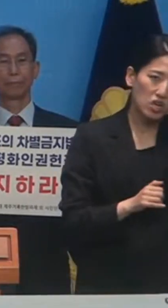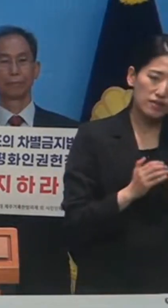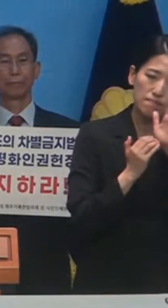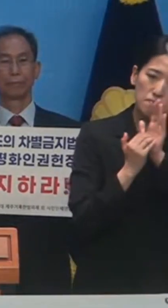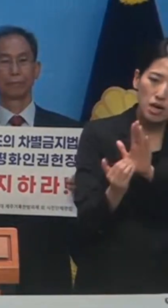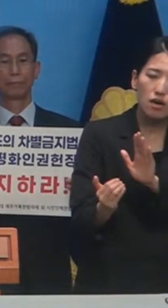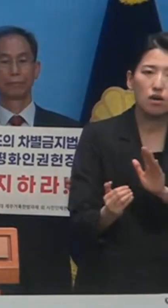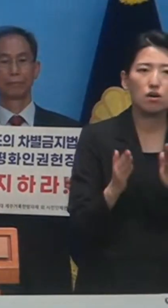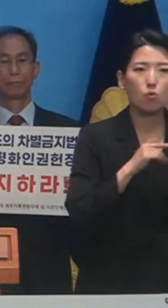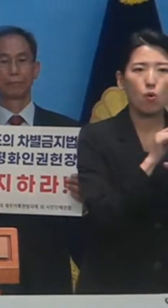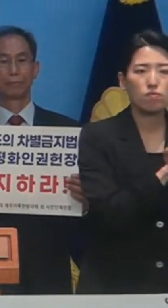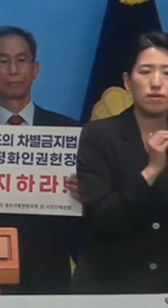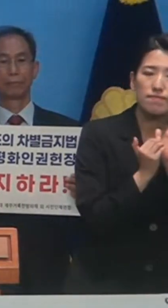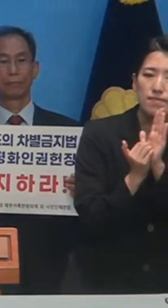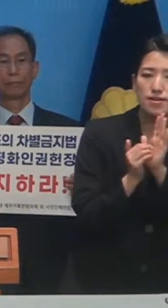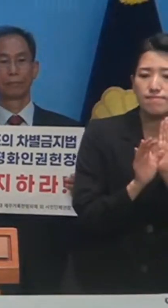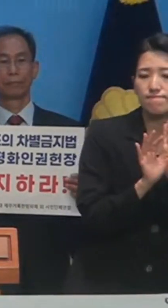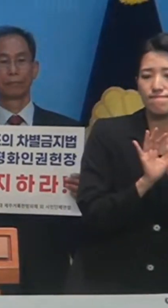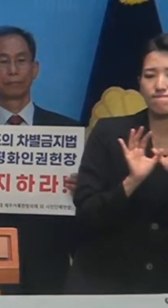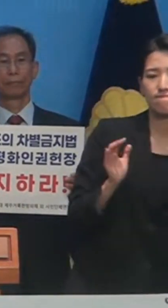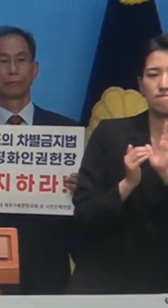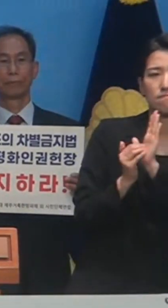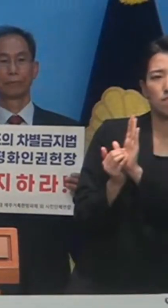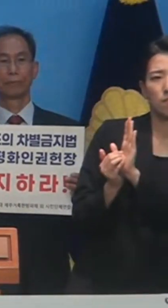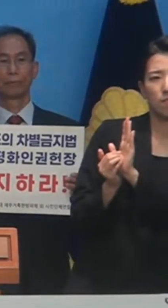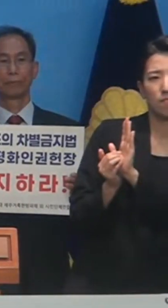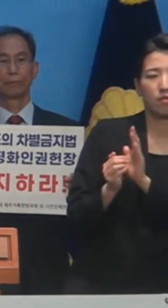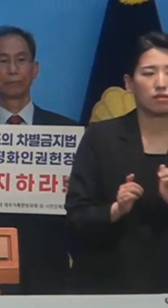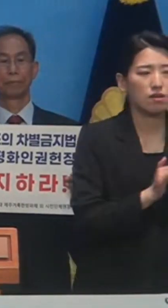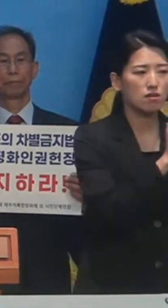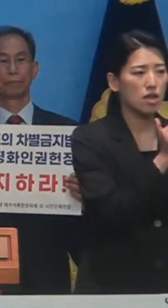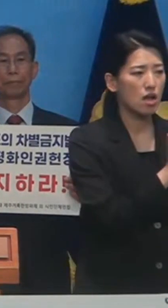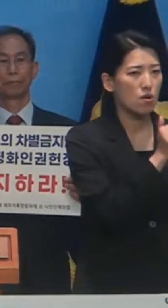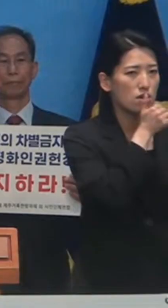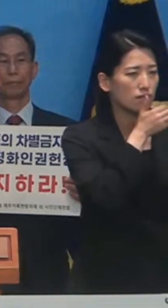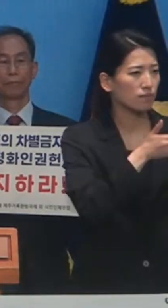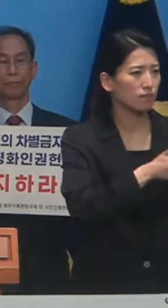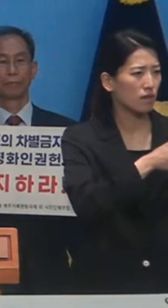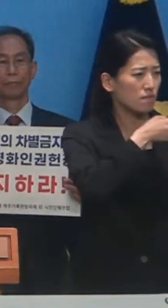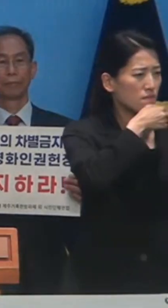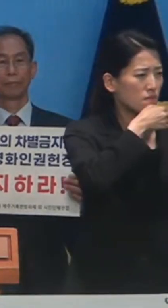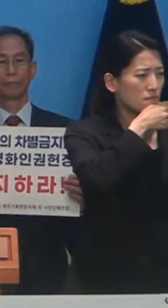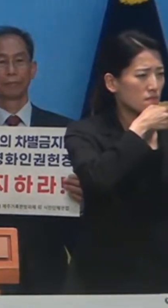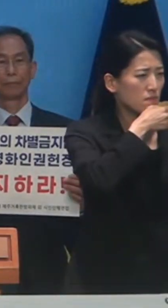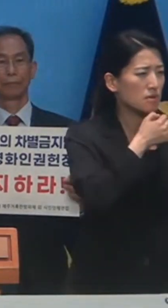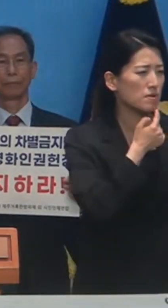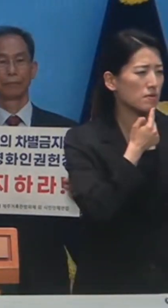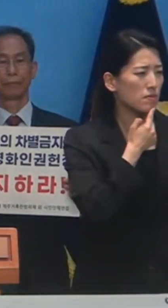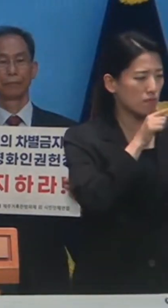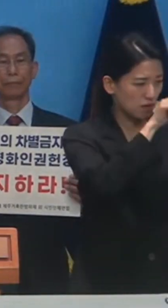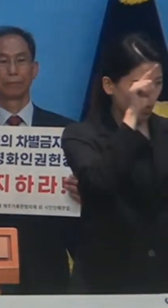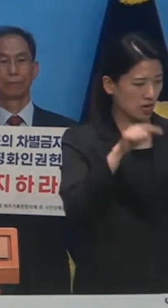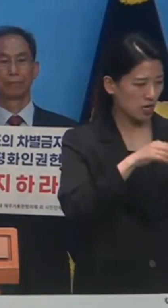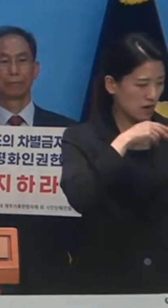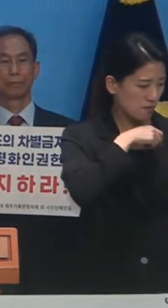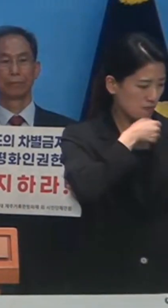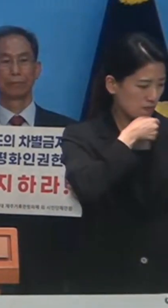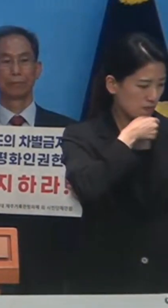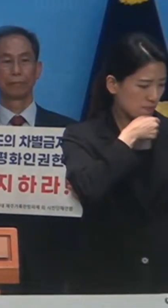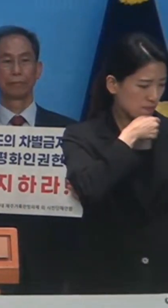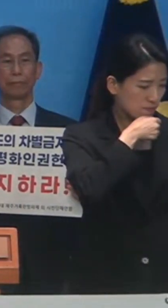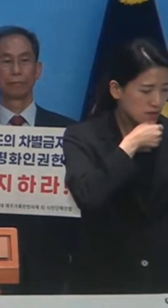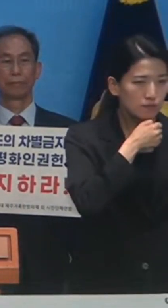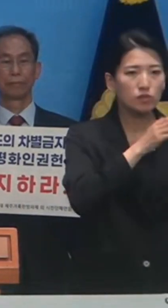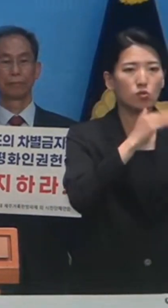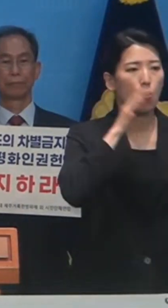막고 그 뒤에서 사회자와 발표자가 마이크를 들고 몇 분 동안 읽고는 이곳으로